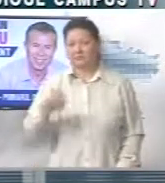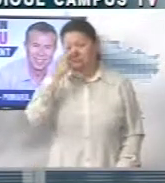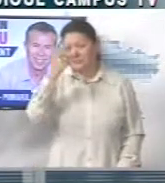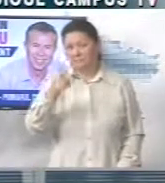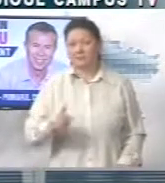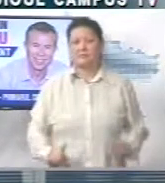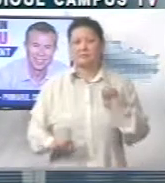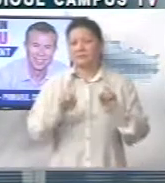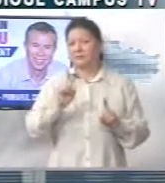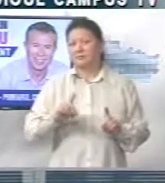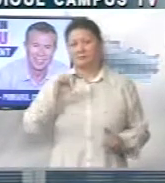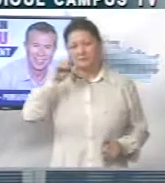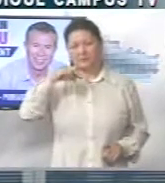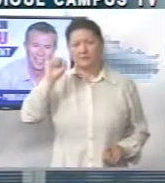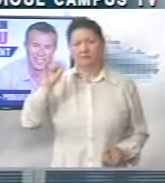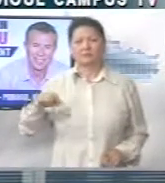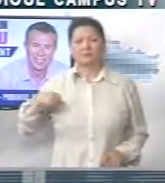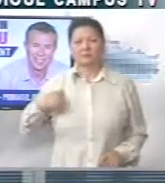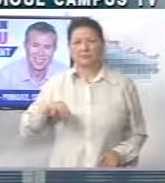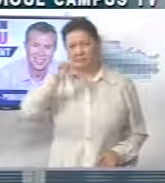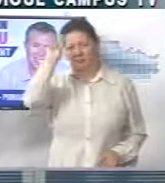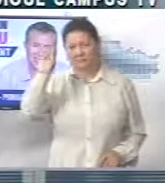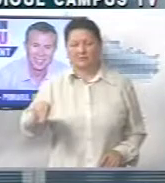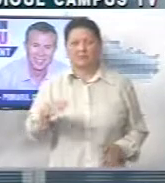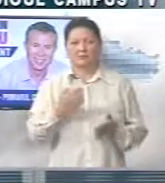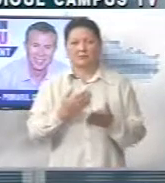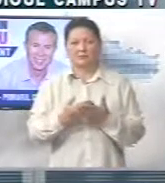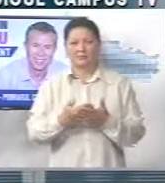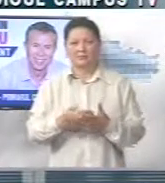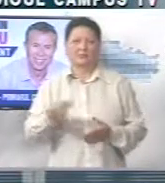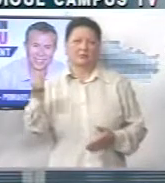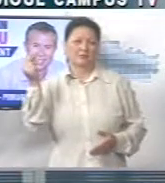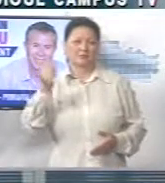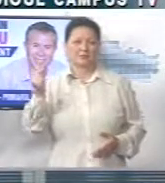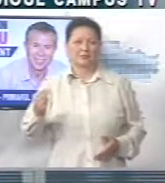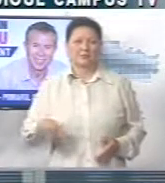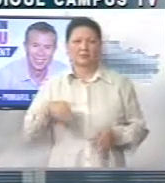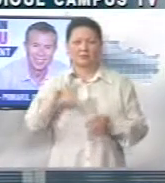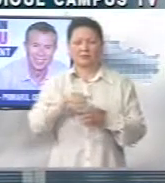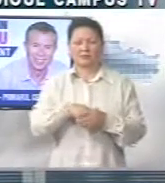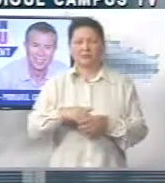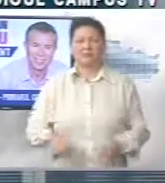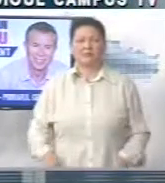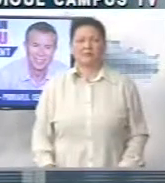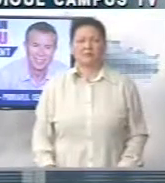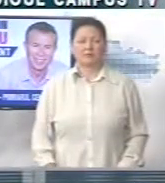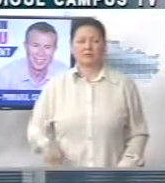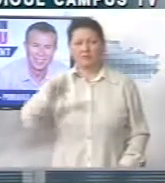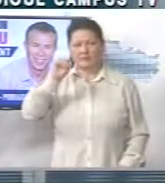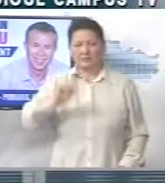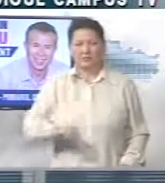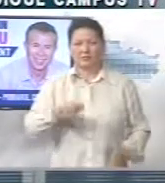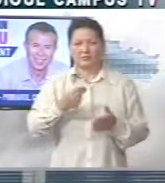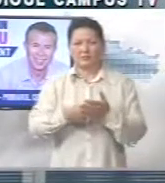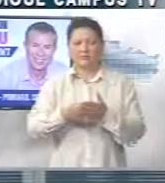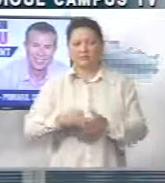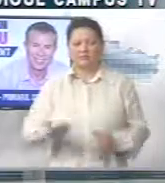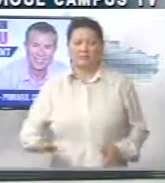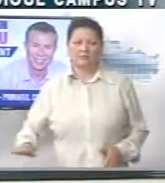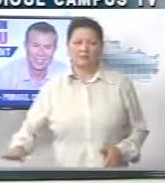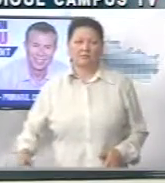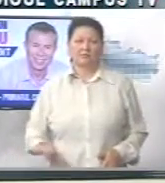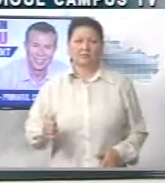acord sau nu pentru a supune printr-un proiect de hotărâre la vot această măsură. Iar în ceea ce privește